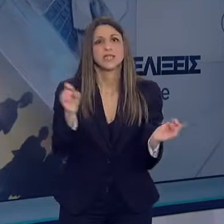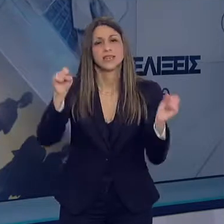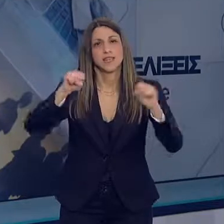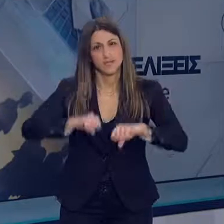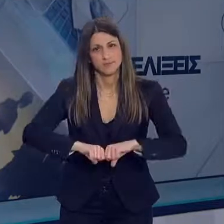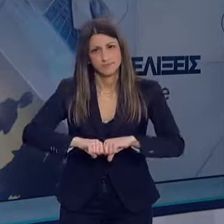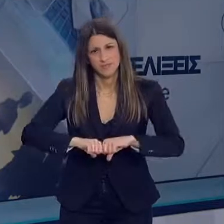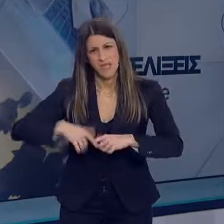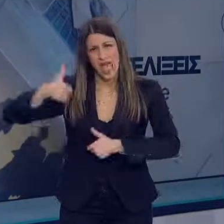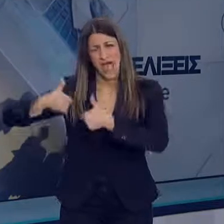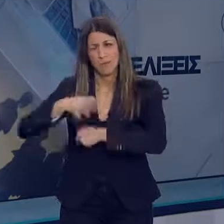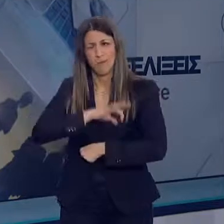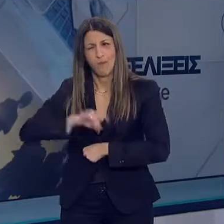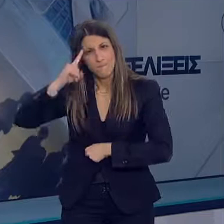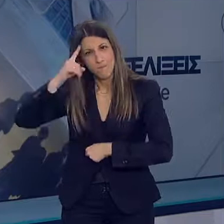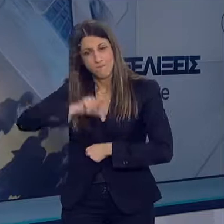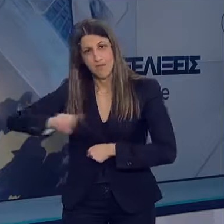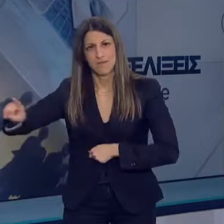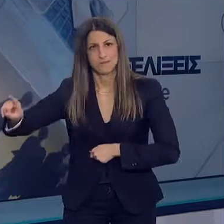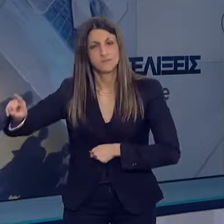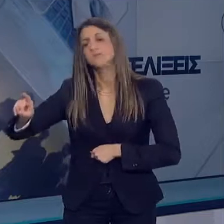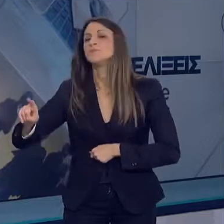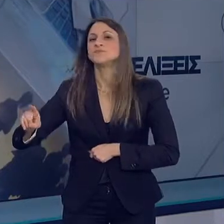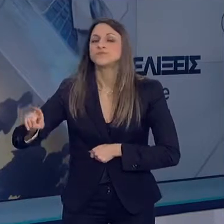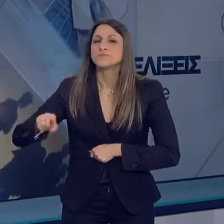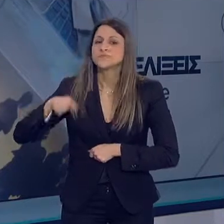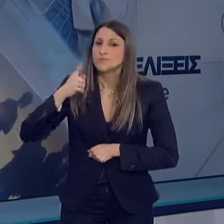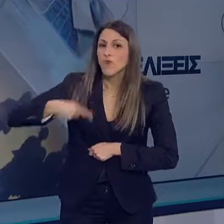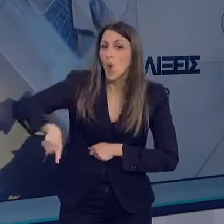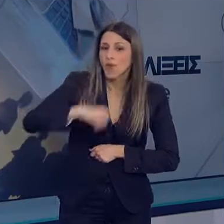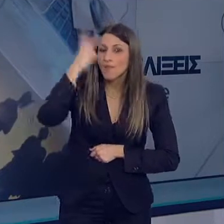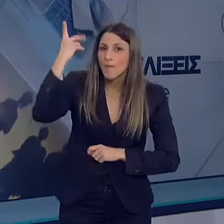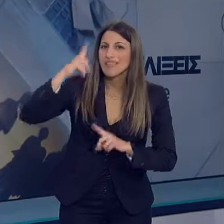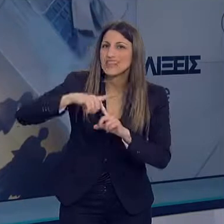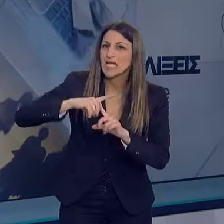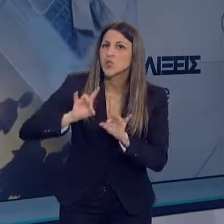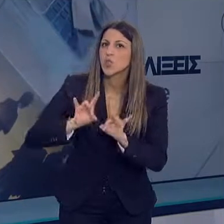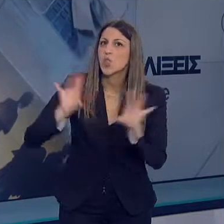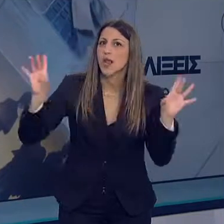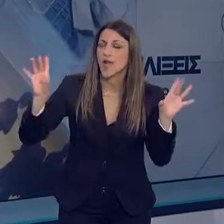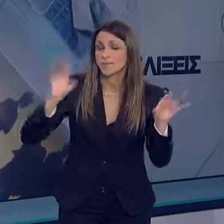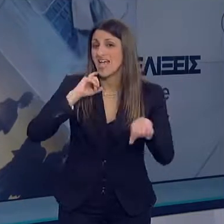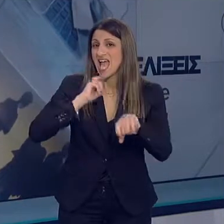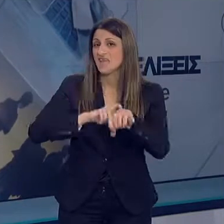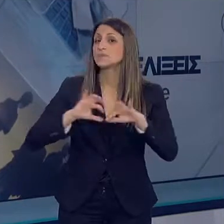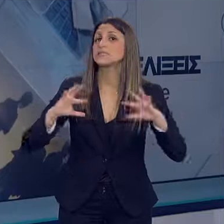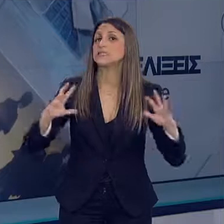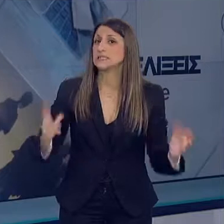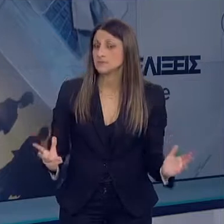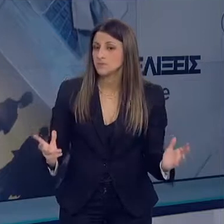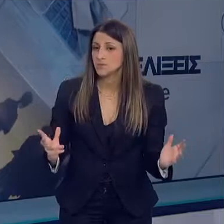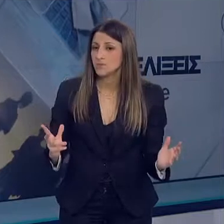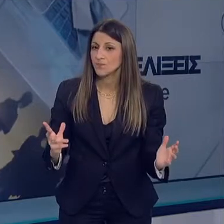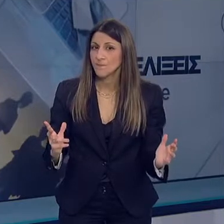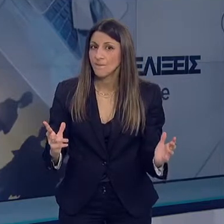τον ανταγωνισμό καταρχήν και την πρόσβαση σε διαγνωστικά τεστ, όμως επιτρέψτε μου να πω ότι αυτή τη στιγμή δεν υπάρχει